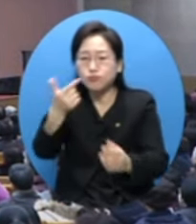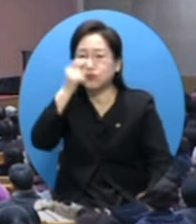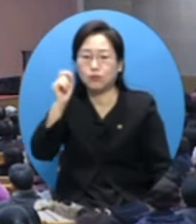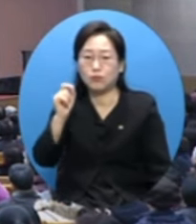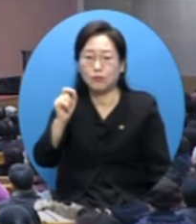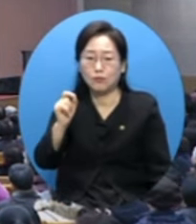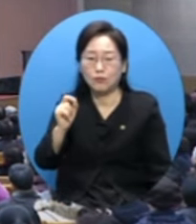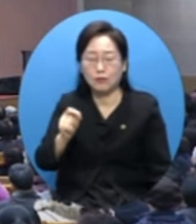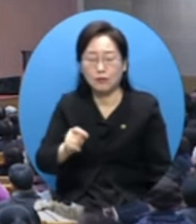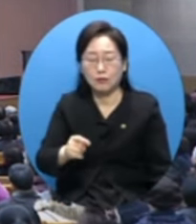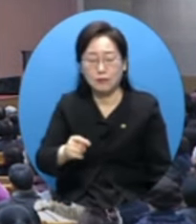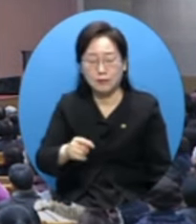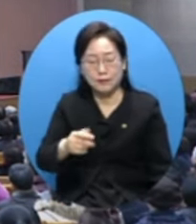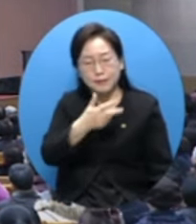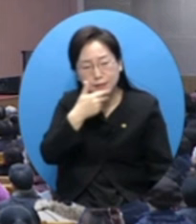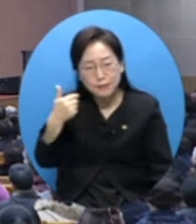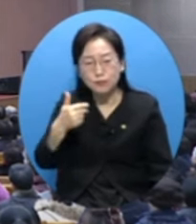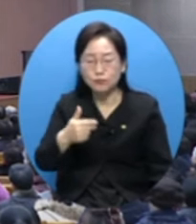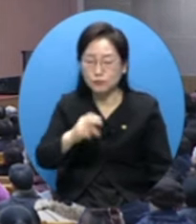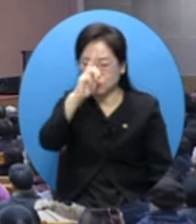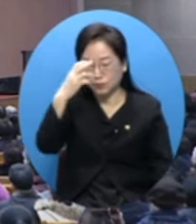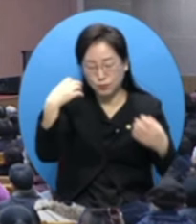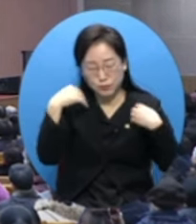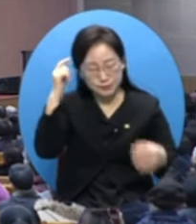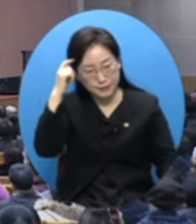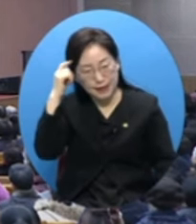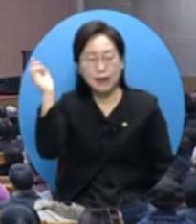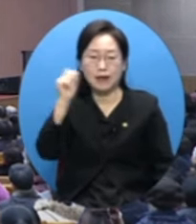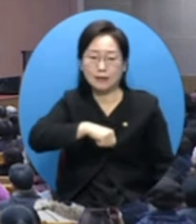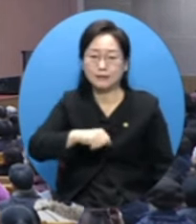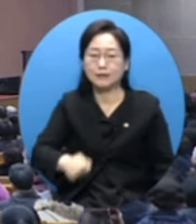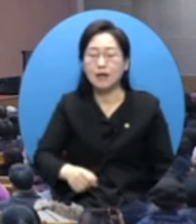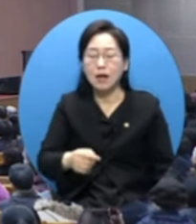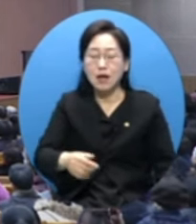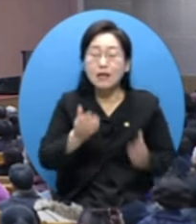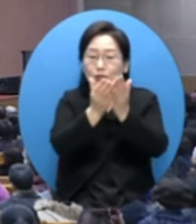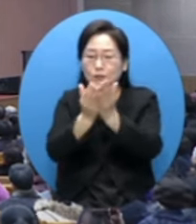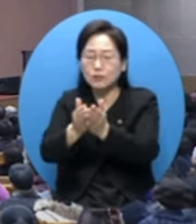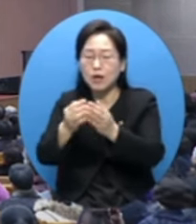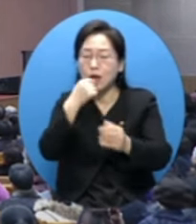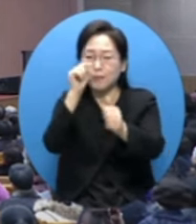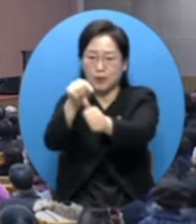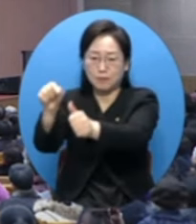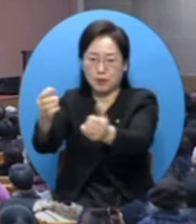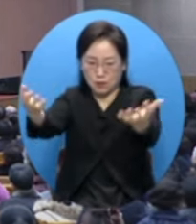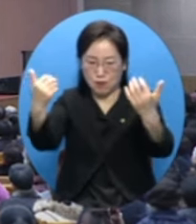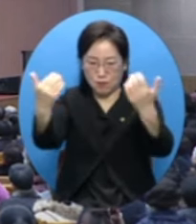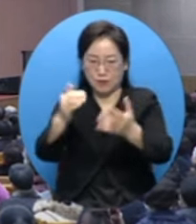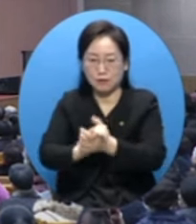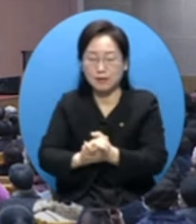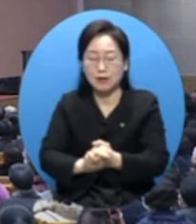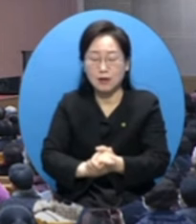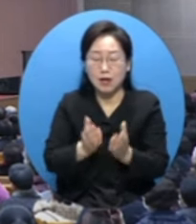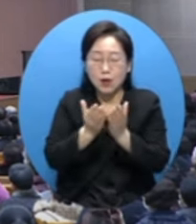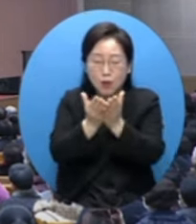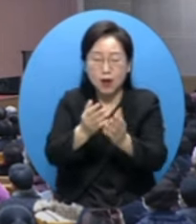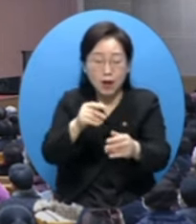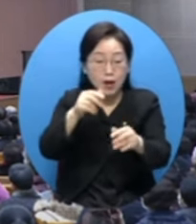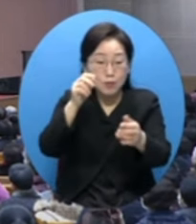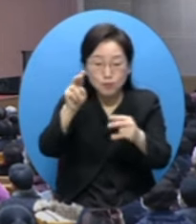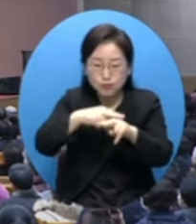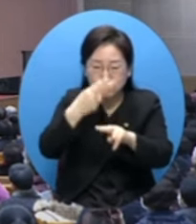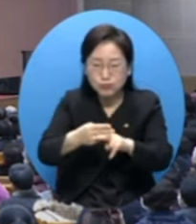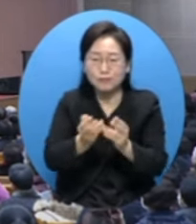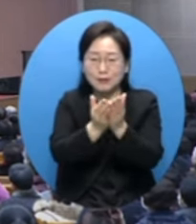그래서 영국 정부가 선박 징발령을 내렸습니다. 수많은 사람들이 자기 화물선, 유람선, 어선들을